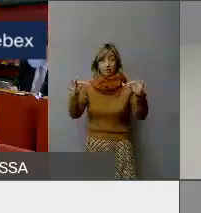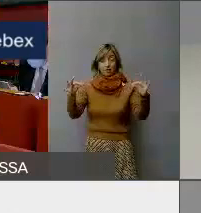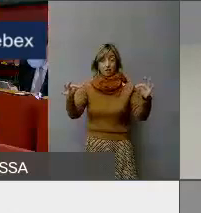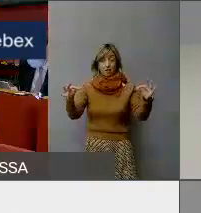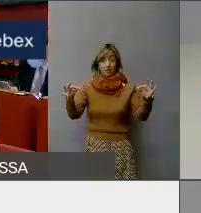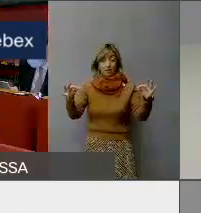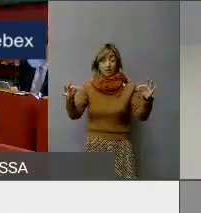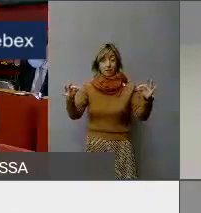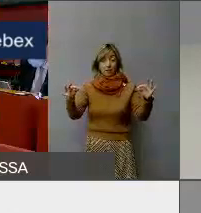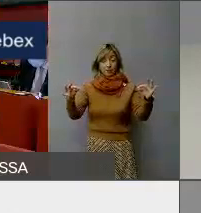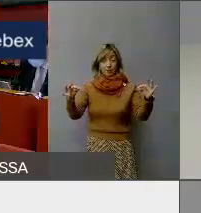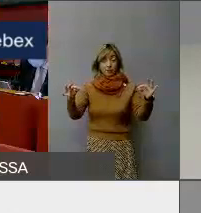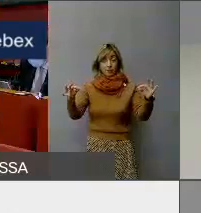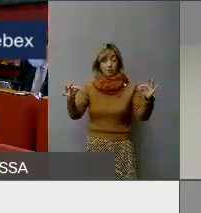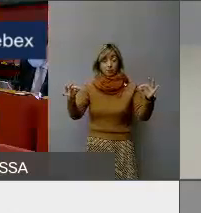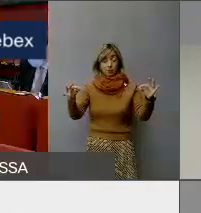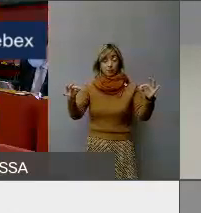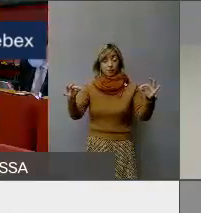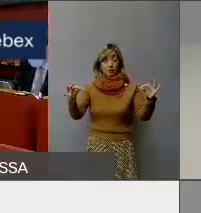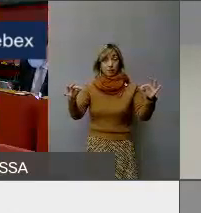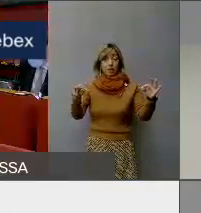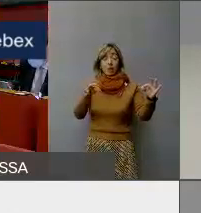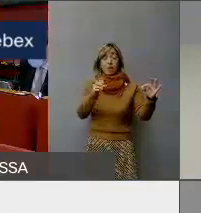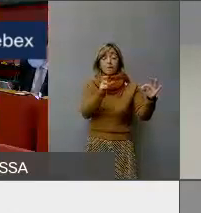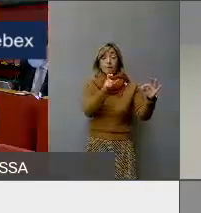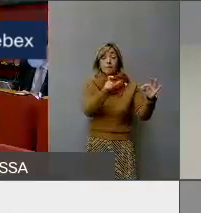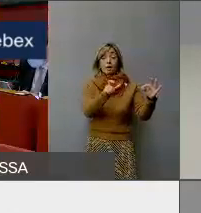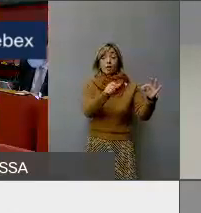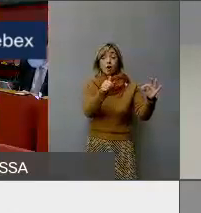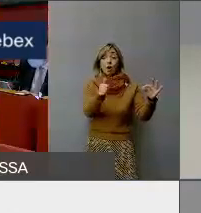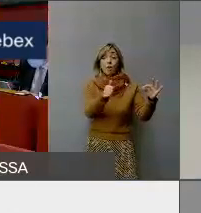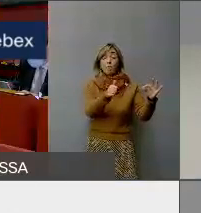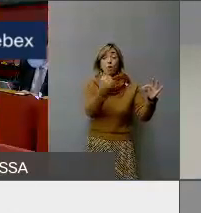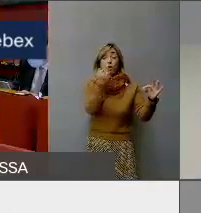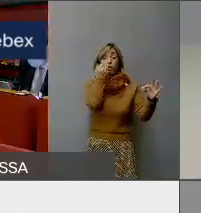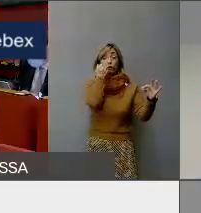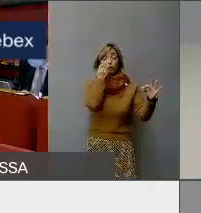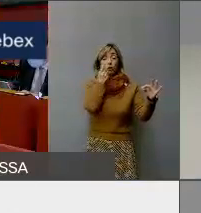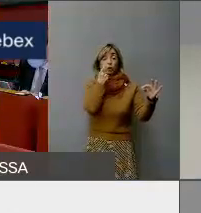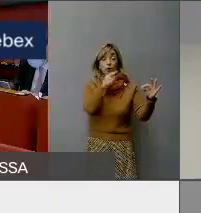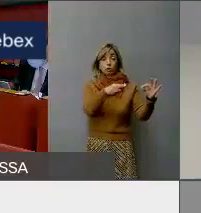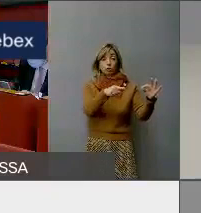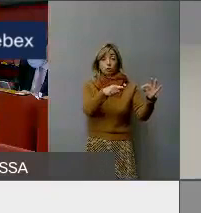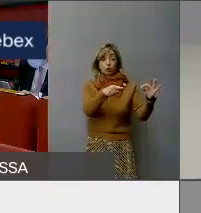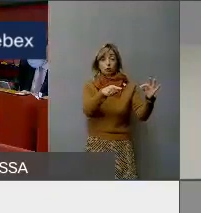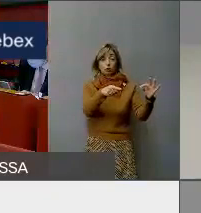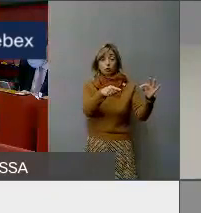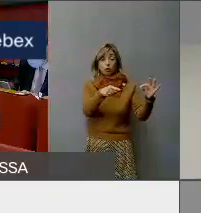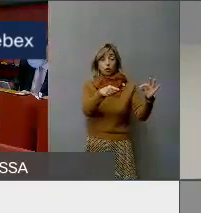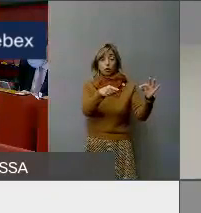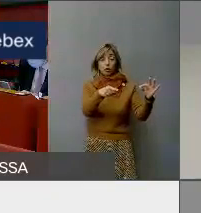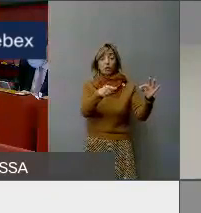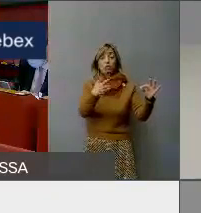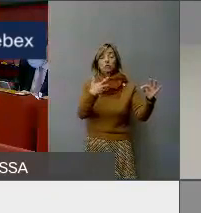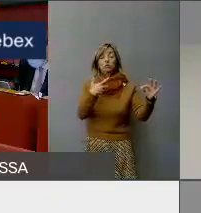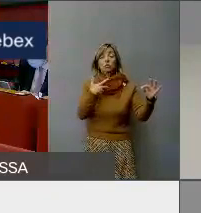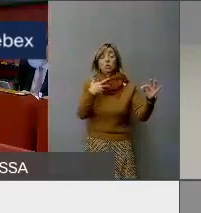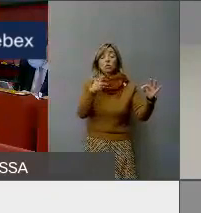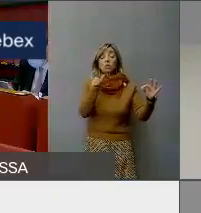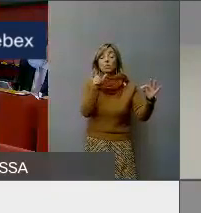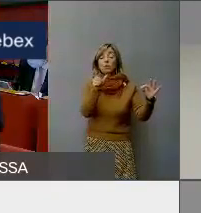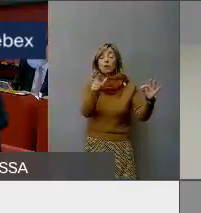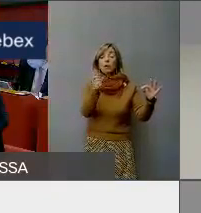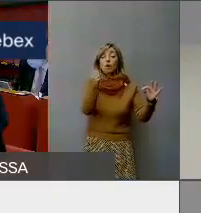terzo sud punto dopo la parola mono genitori io eliminerei le virgole generalmente la madre con figli perché anche qui si fa